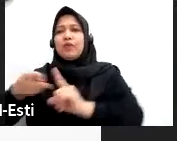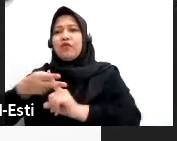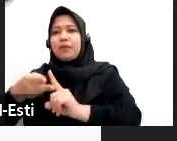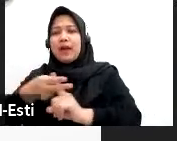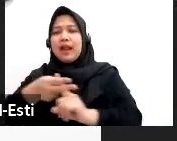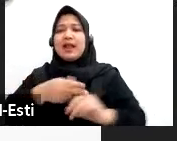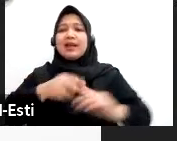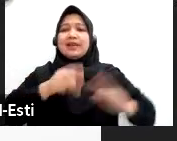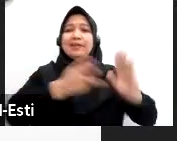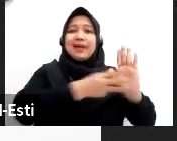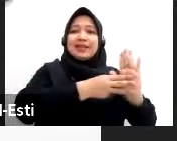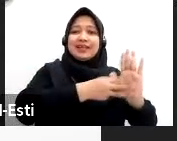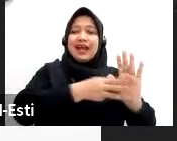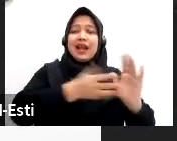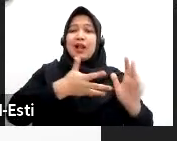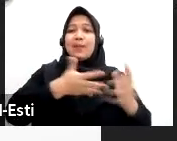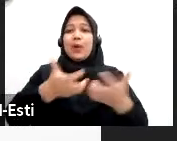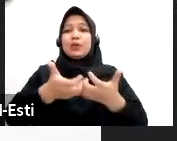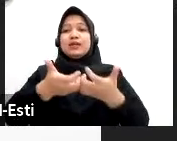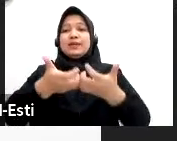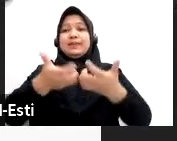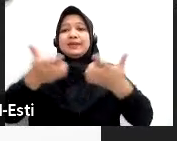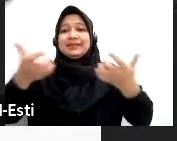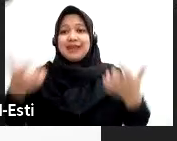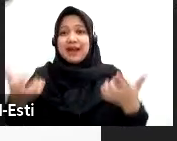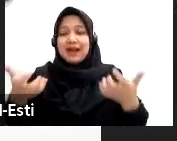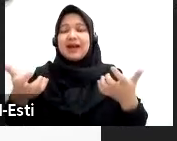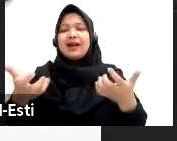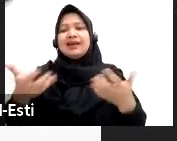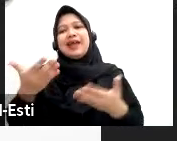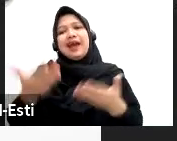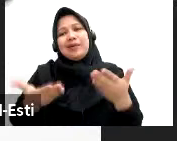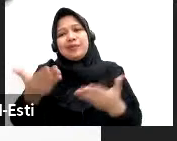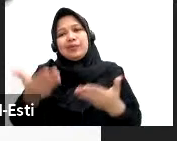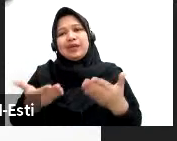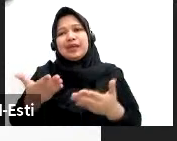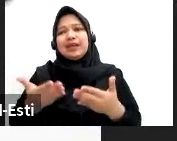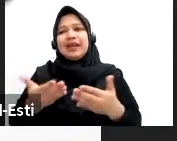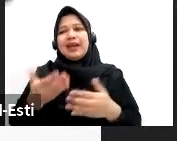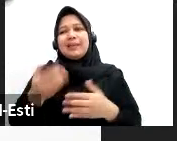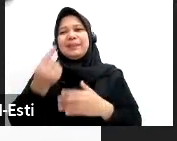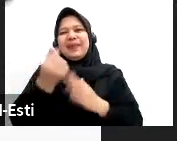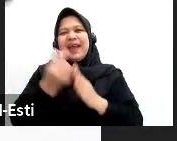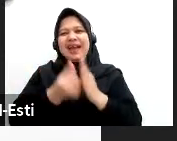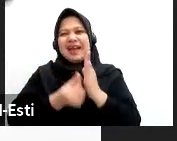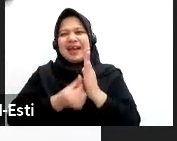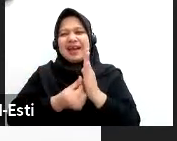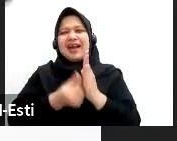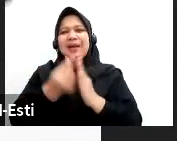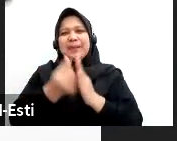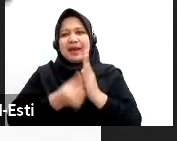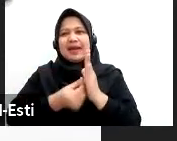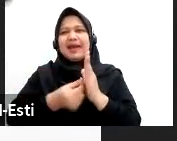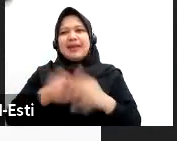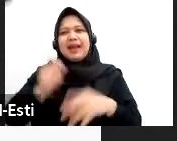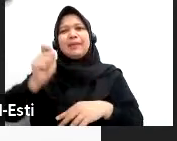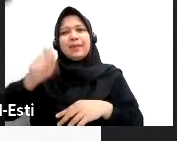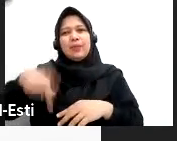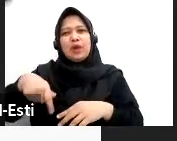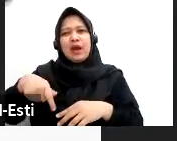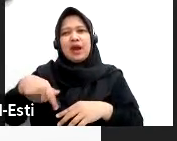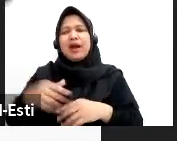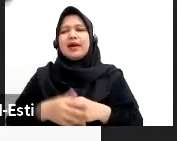material yaitu eh mungkin dari segi biaya akan lebih muka murah oleh karena